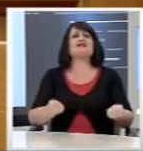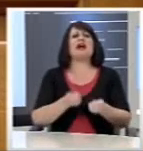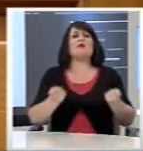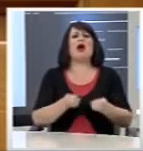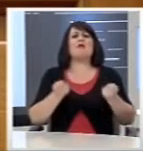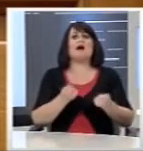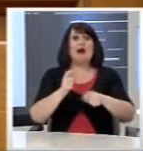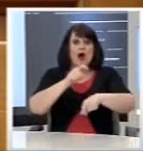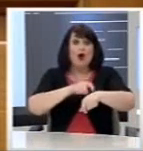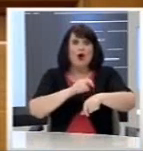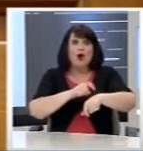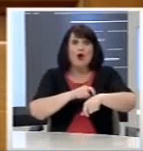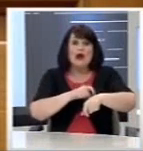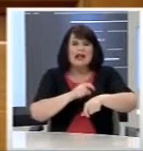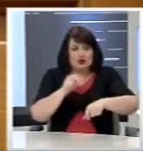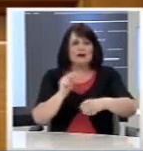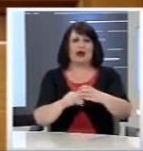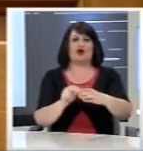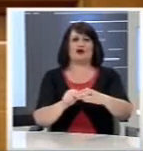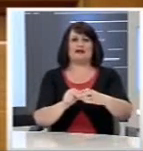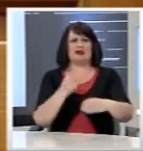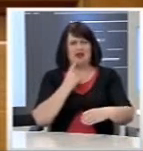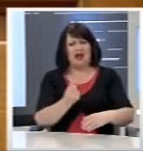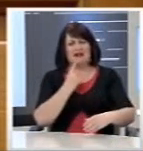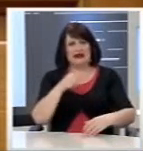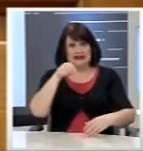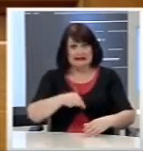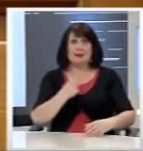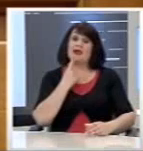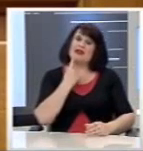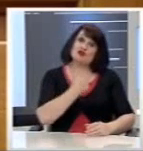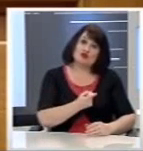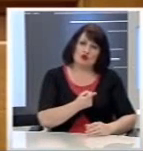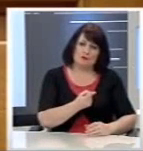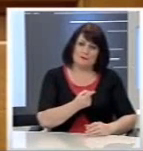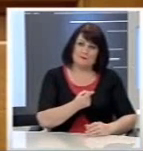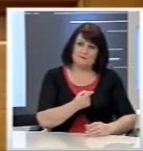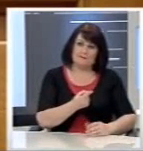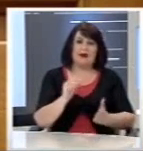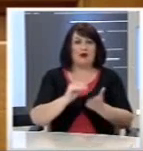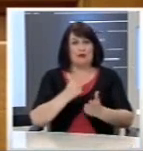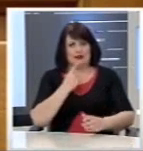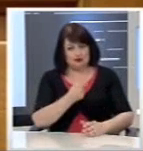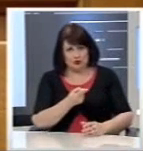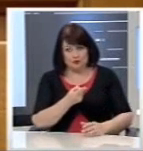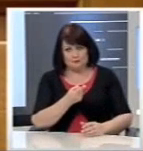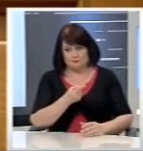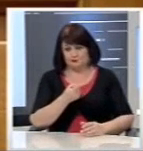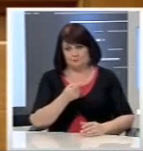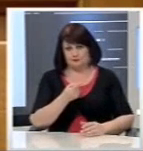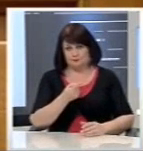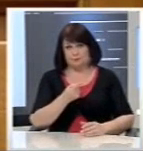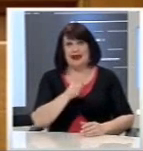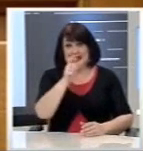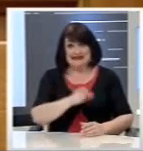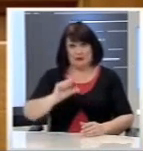μονάχα όταν έρθει η ώρα τους θεσμικά. Σήμερα θα σας πω και κάτι ακόμα. Θα είστε